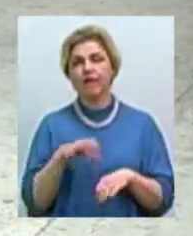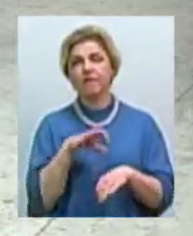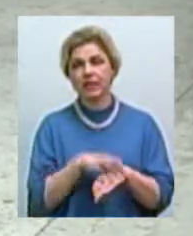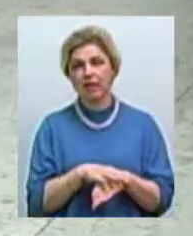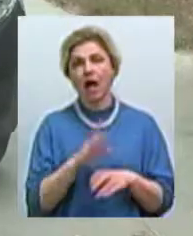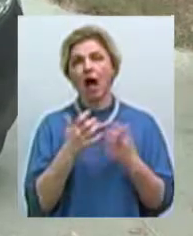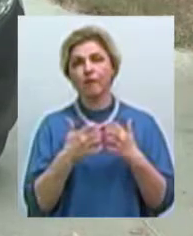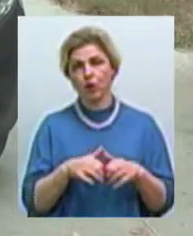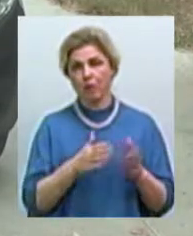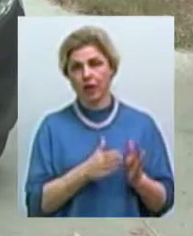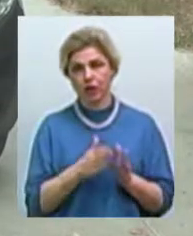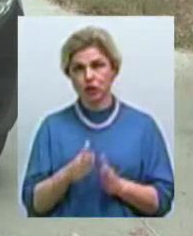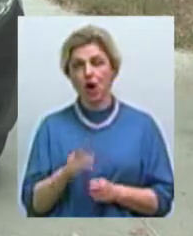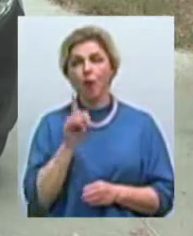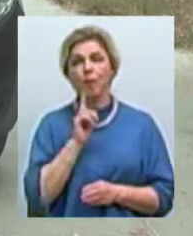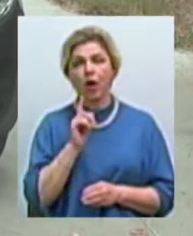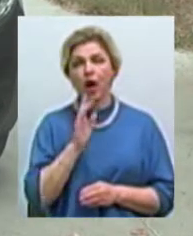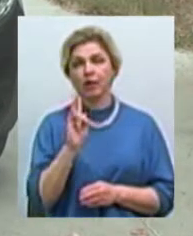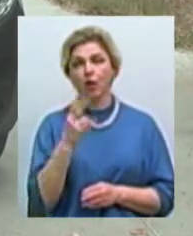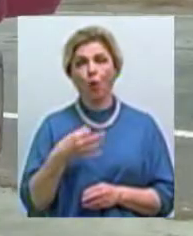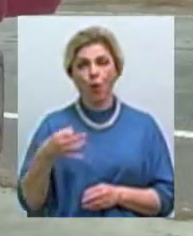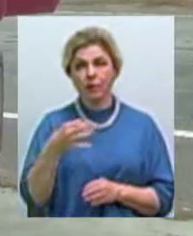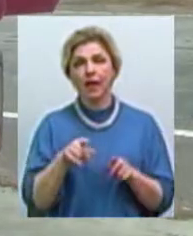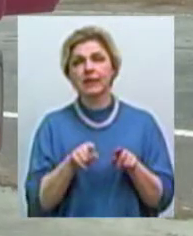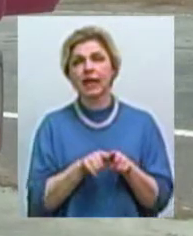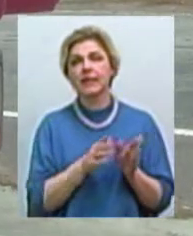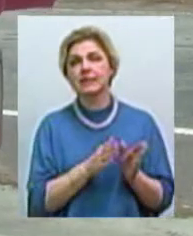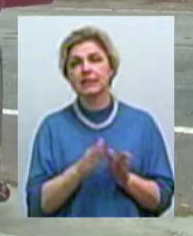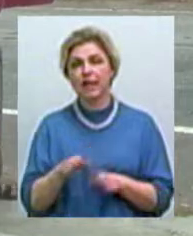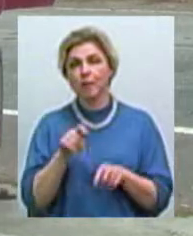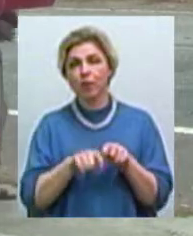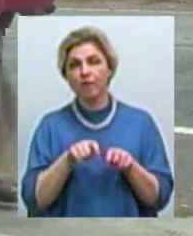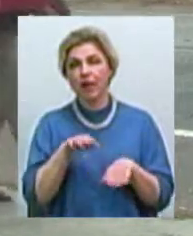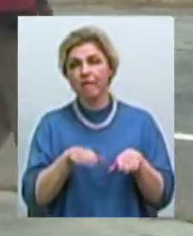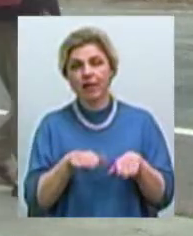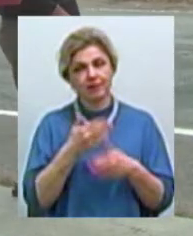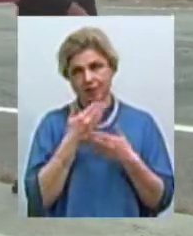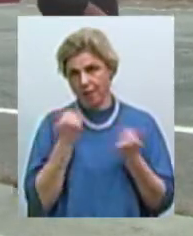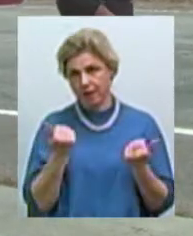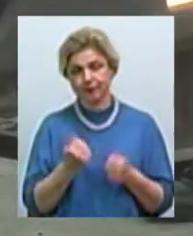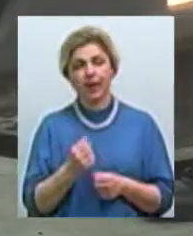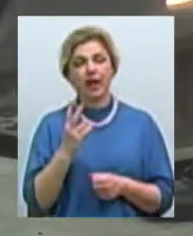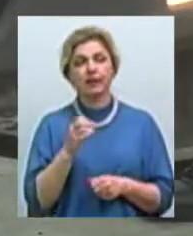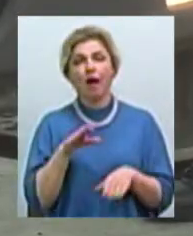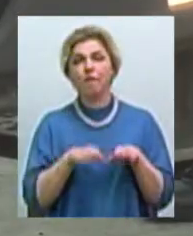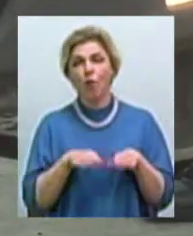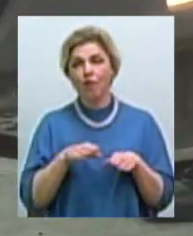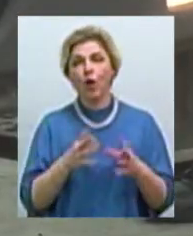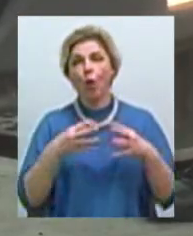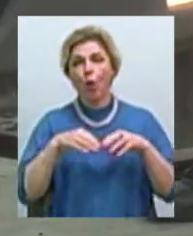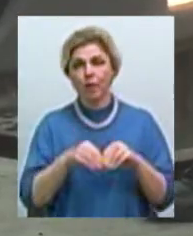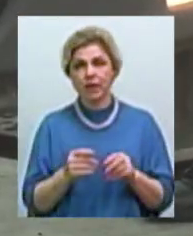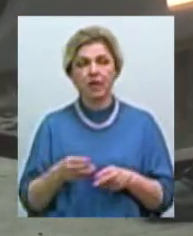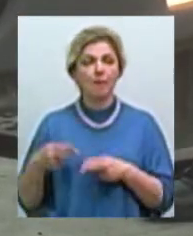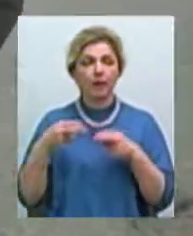в Миколаївській області таких систем немає. Водії фірми СПМК-17 на ваговий комплекс приїхали